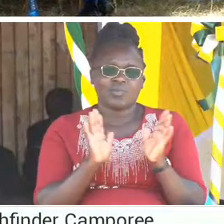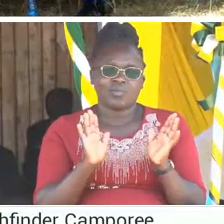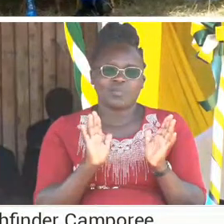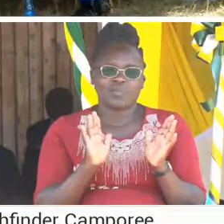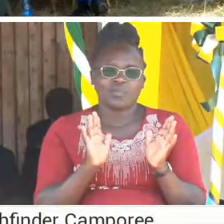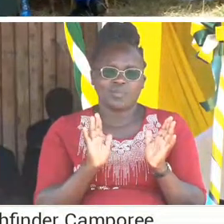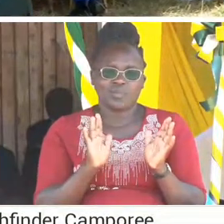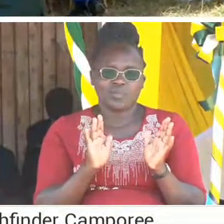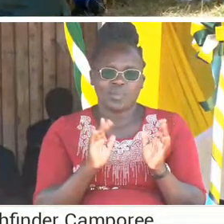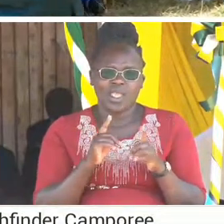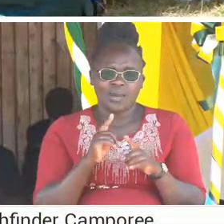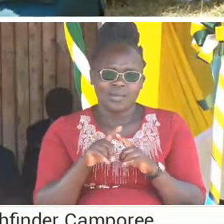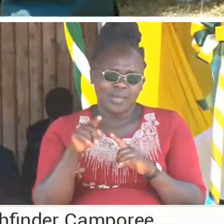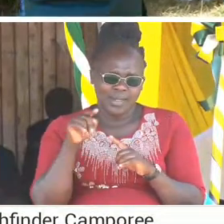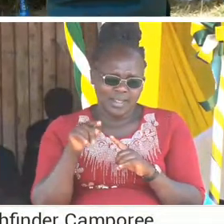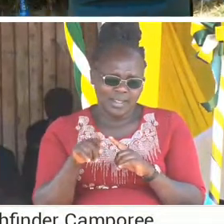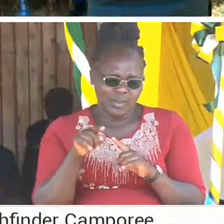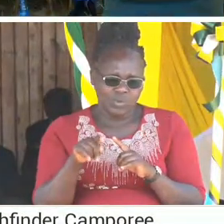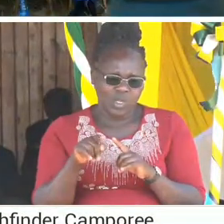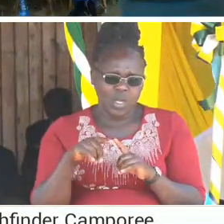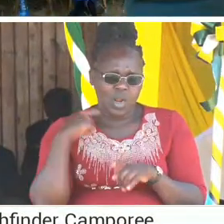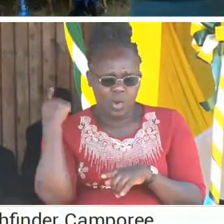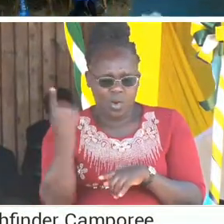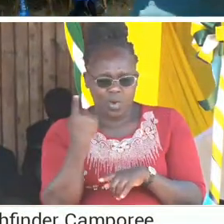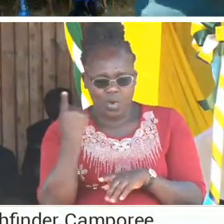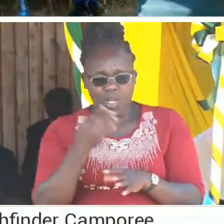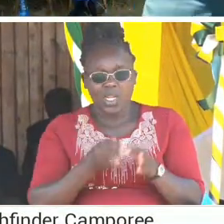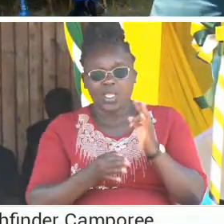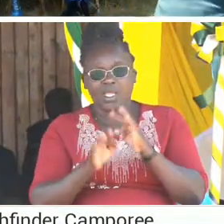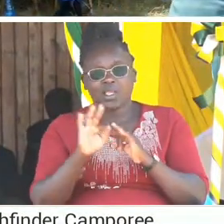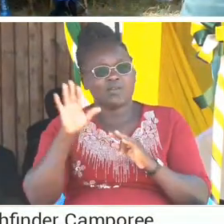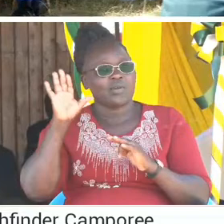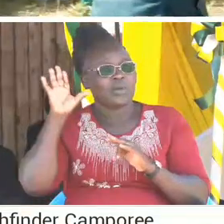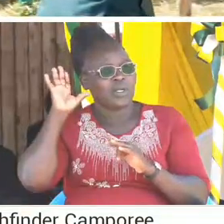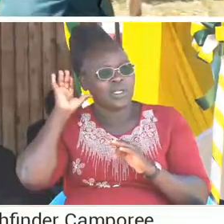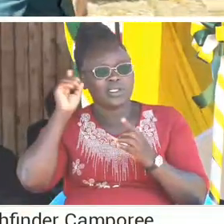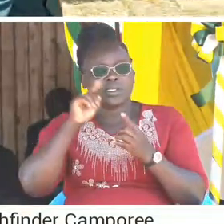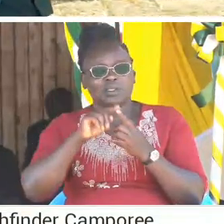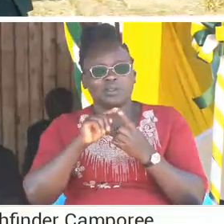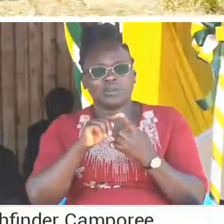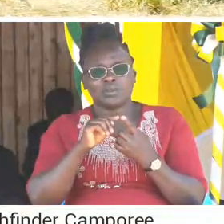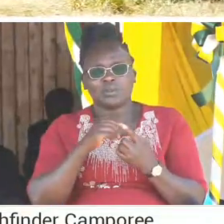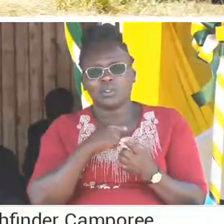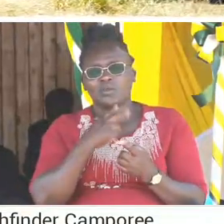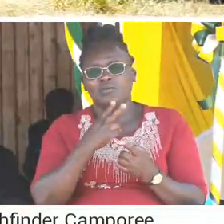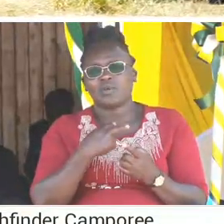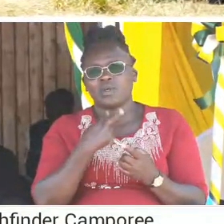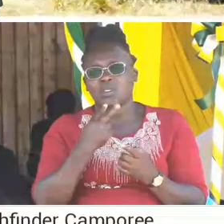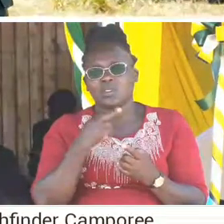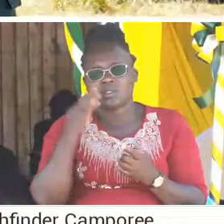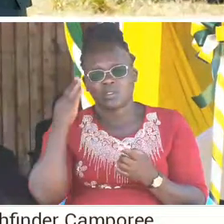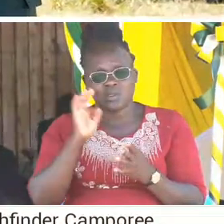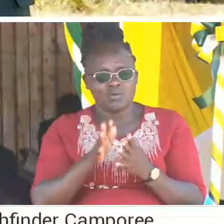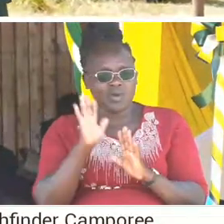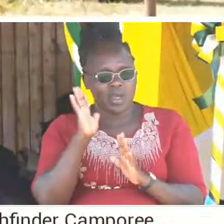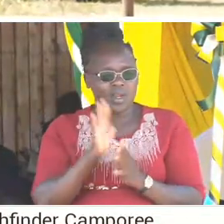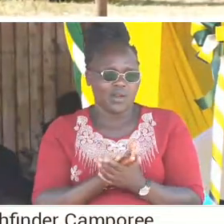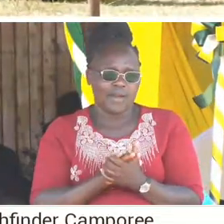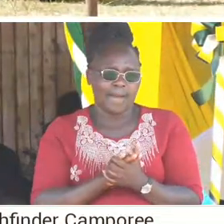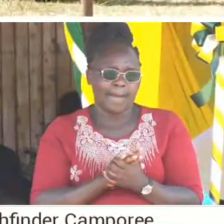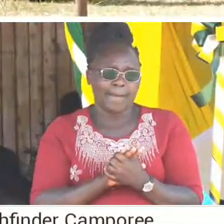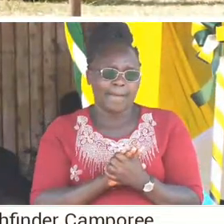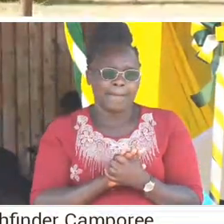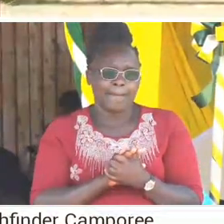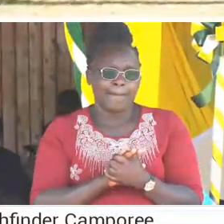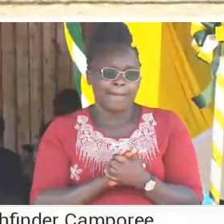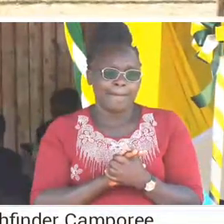pale utakaposikia sauti ya Bwana tu. Mchana wa leo ninakualika kusikia sauti ya Bwana. Na sauti ya